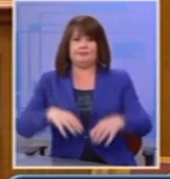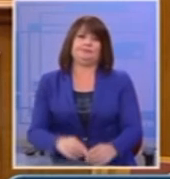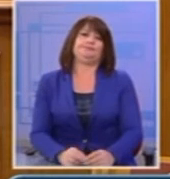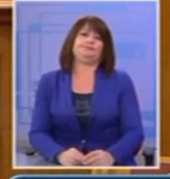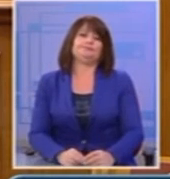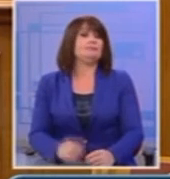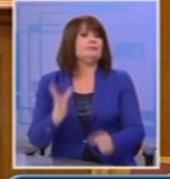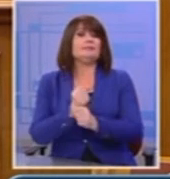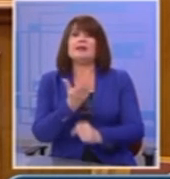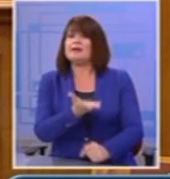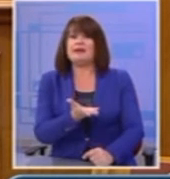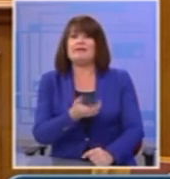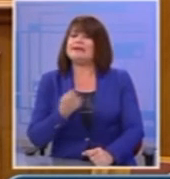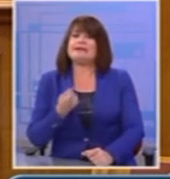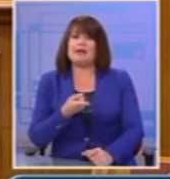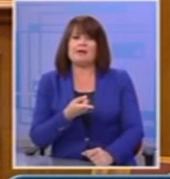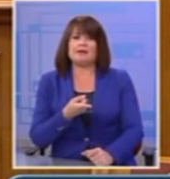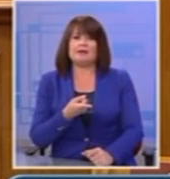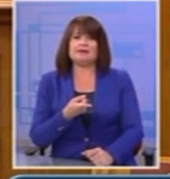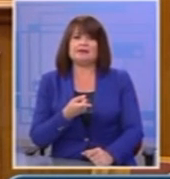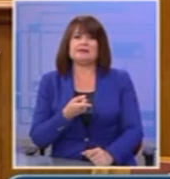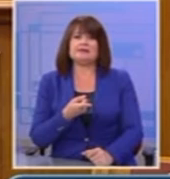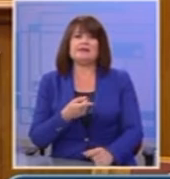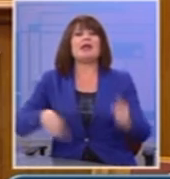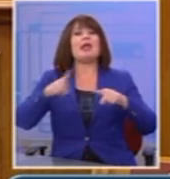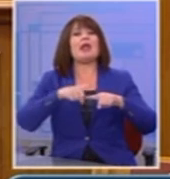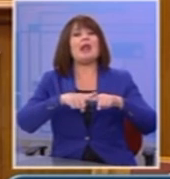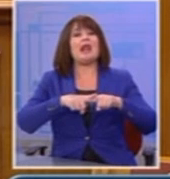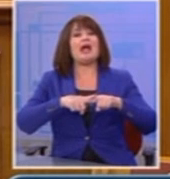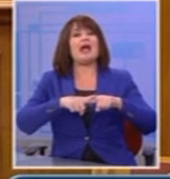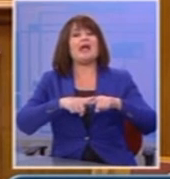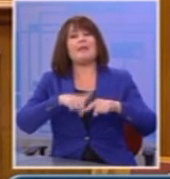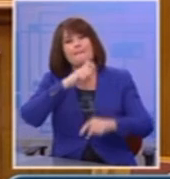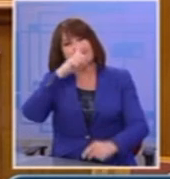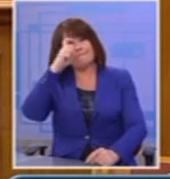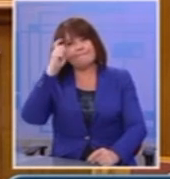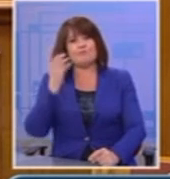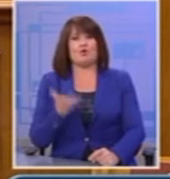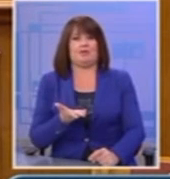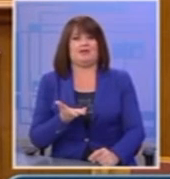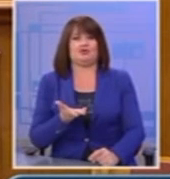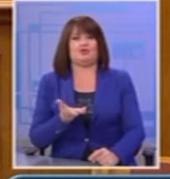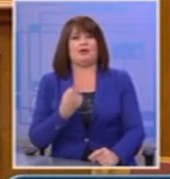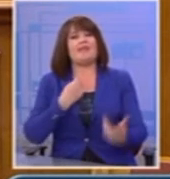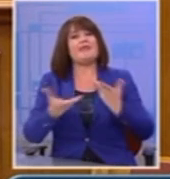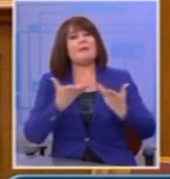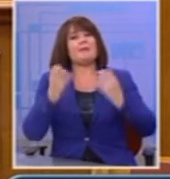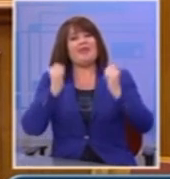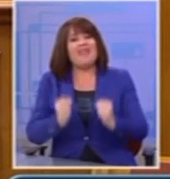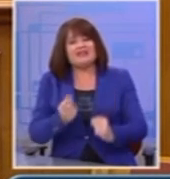Τι καταφέρατε? Να οδηγηθεί η χώρα σε ακόμα δυσκολότερη διαπραγματευτική